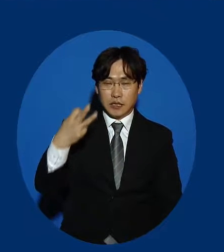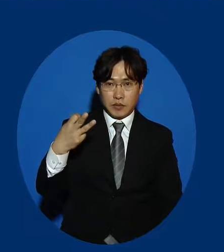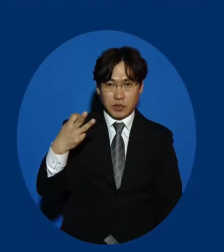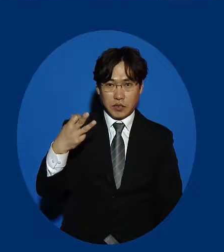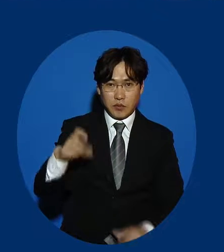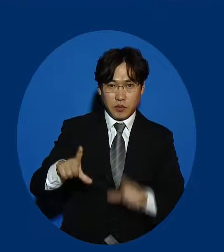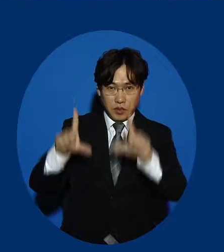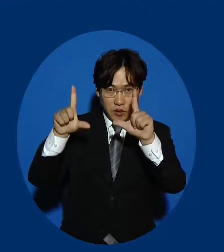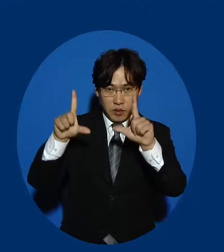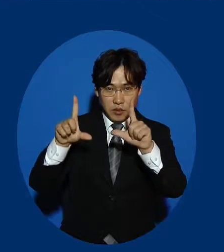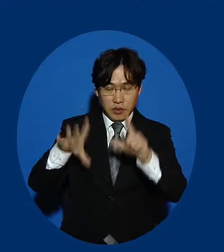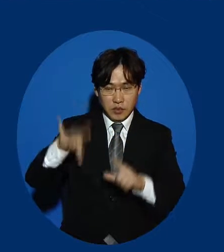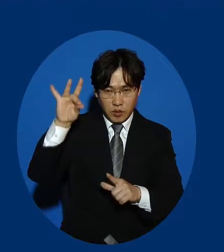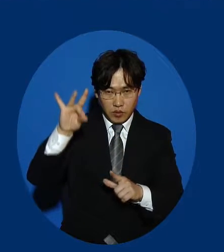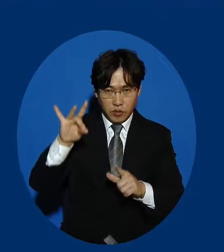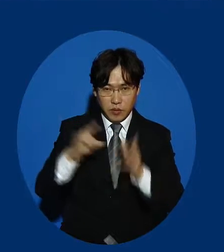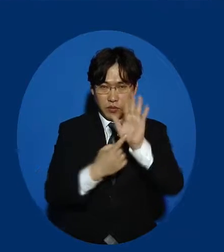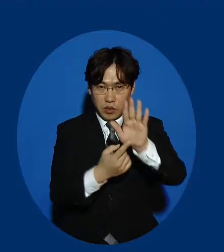2014년부터 있었고요.